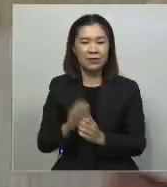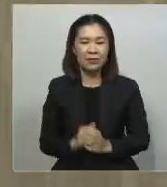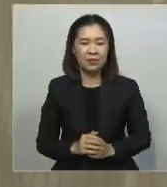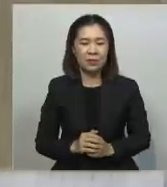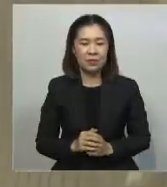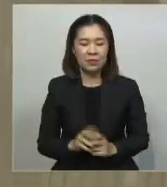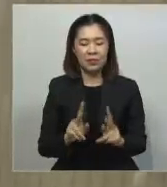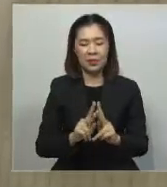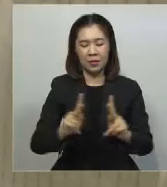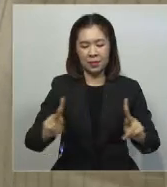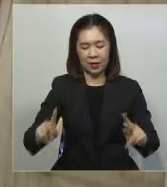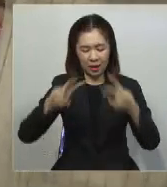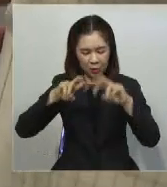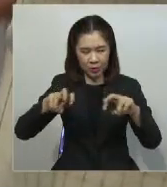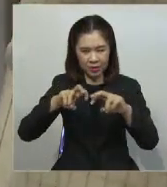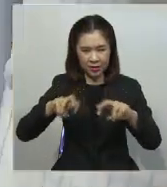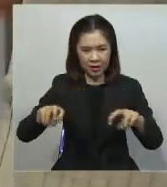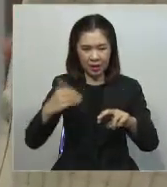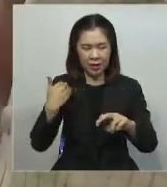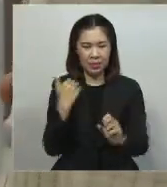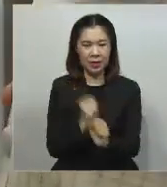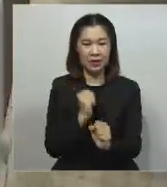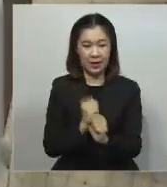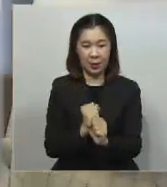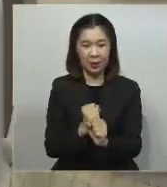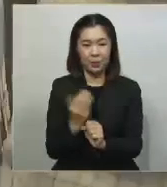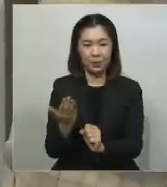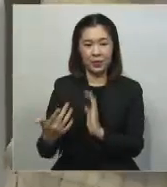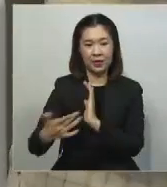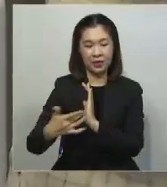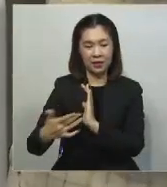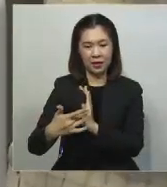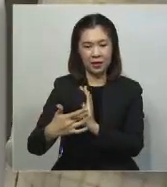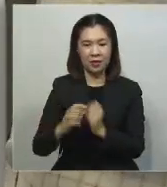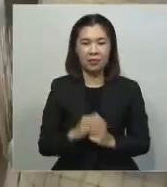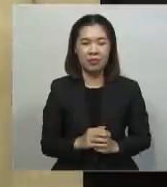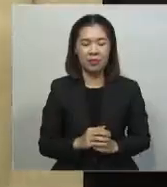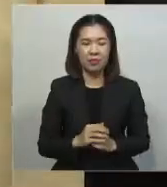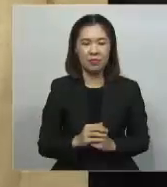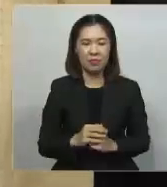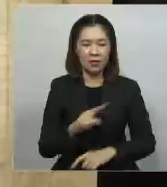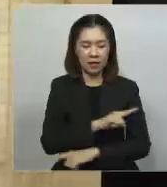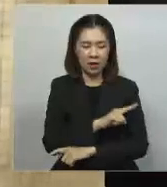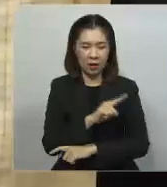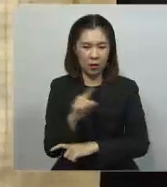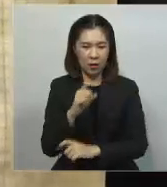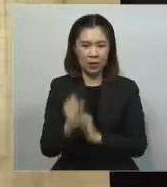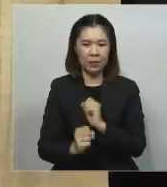คณะกรรมการวิจัยแห่งชาตินำผลงานประดิษฐ์คิดค้นซึ่งจะนำไปจัดแสดงในงานวันนักประดิษฐ์ประจ